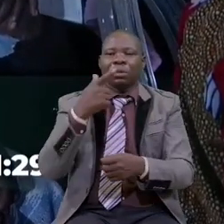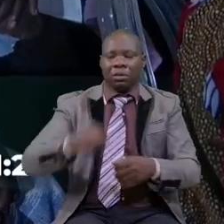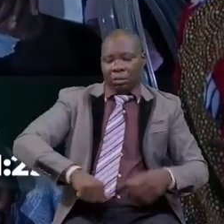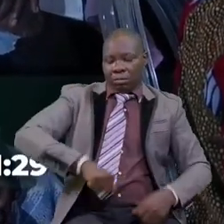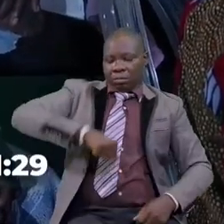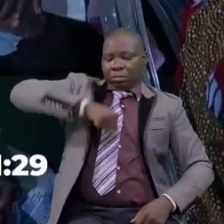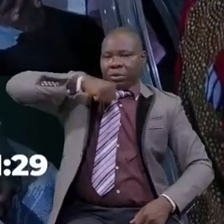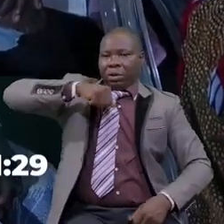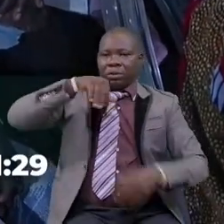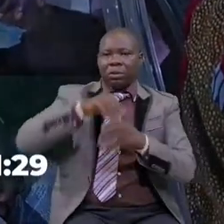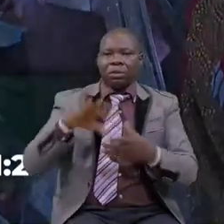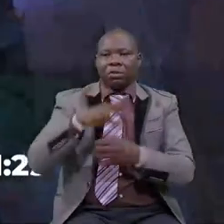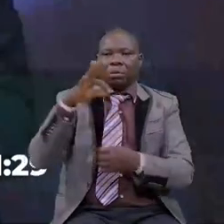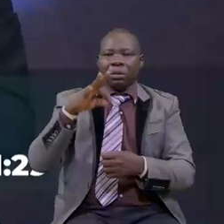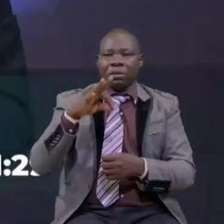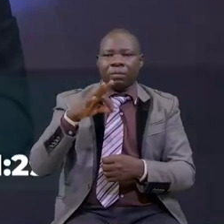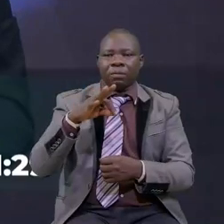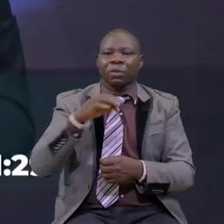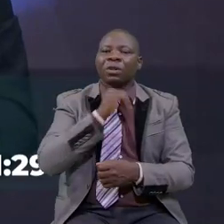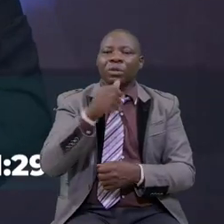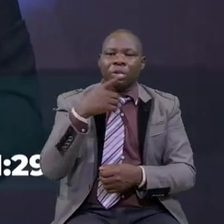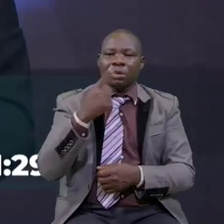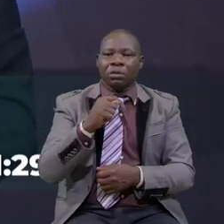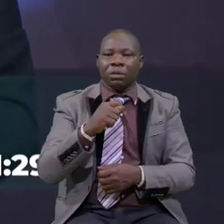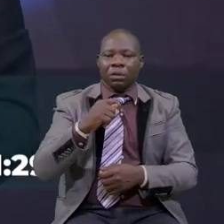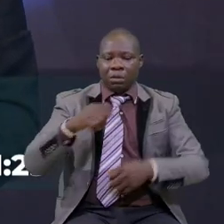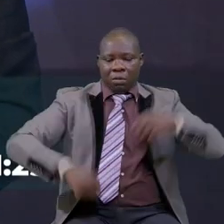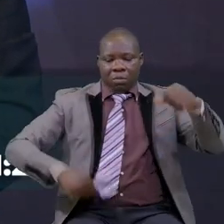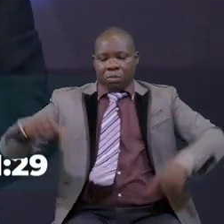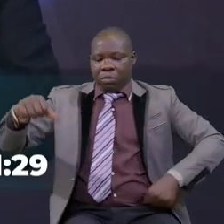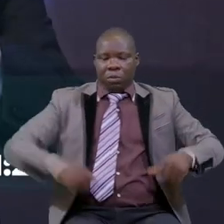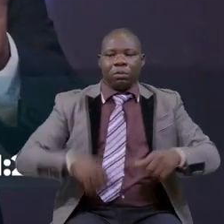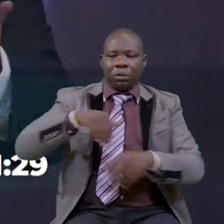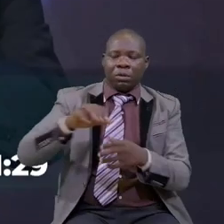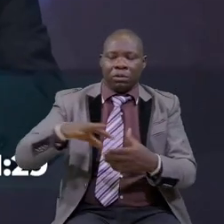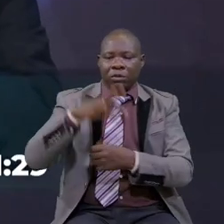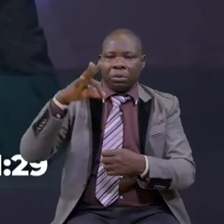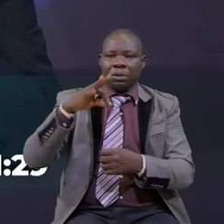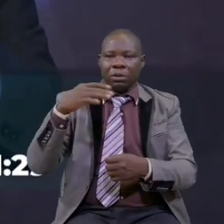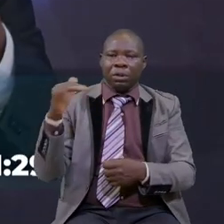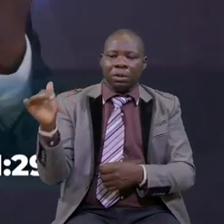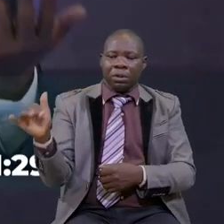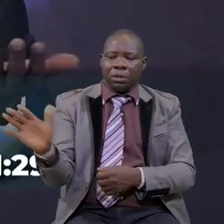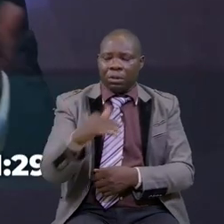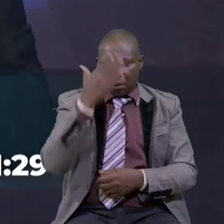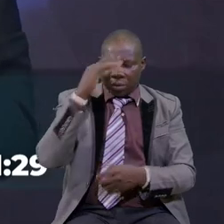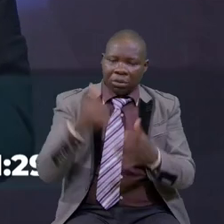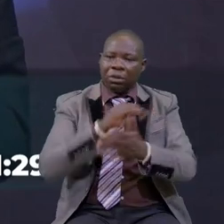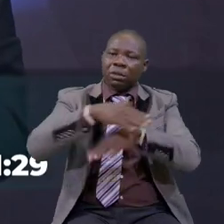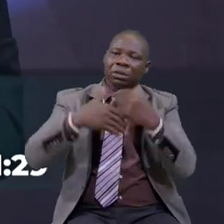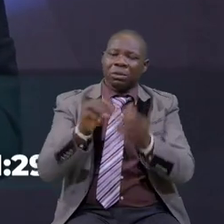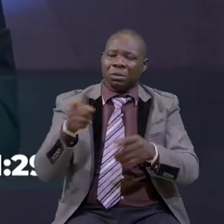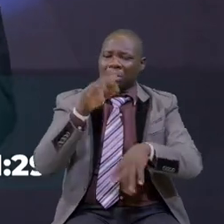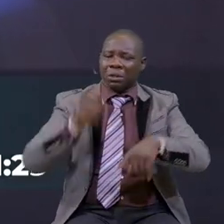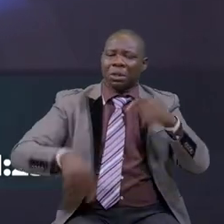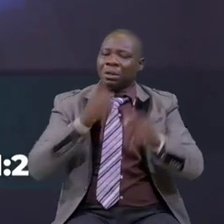les orgueilleux. Heureux les pauvres en esprit, pas ceux qui sont gonflés d'esprit. Ah, ils connaissent tout et on ne peut